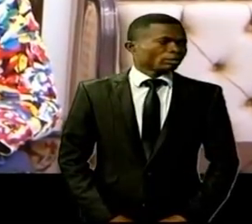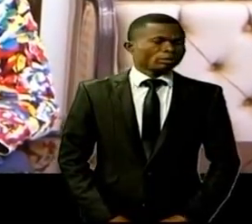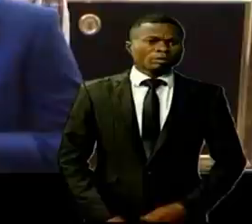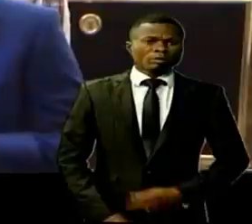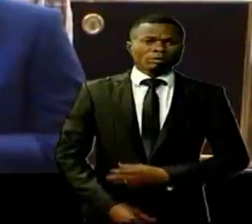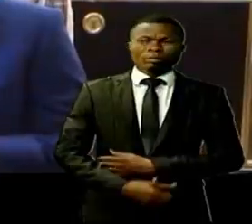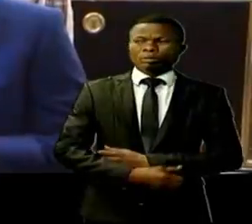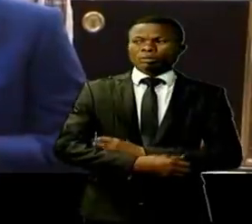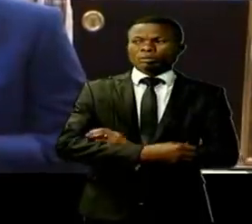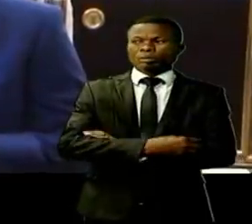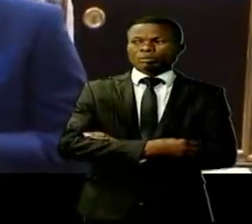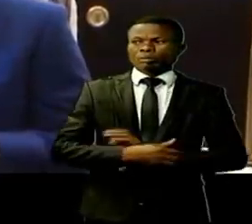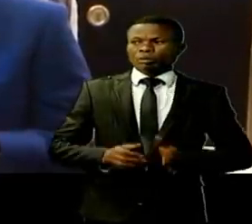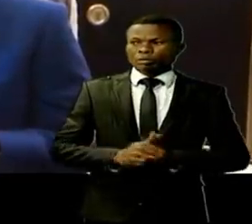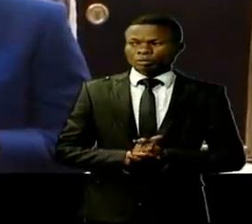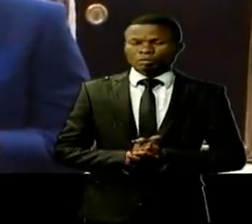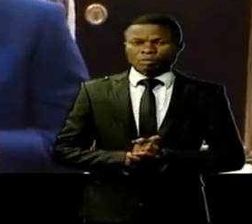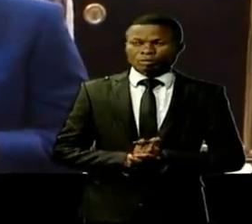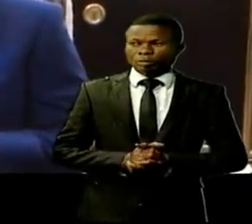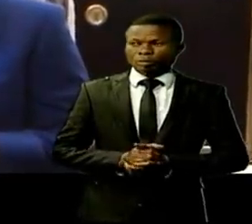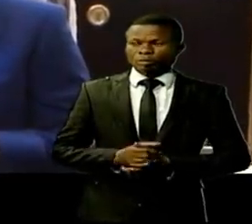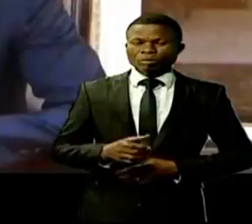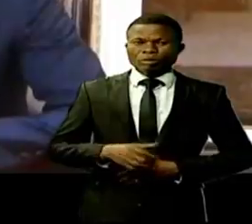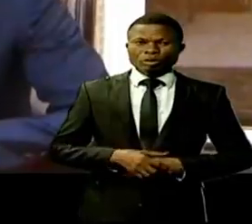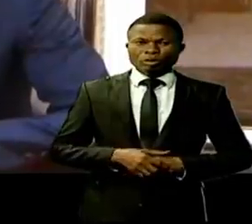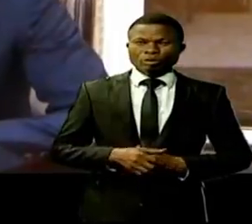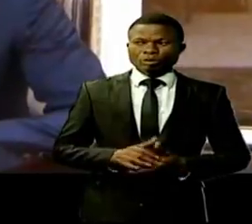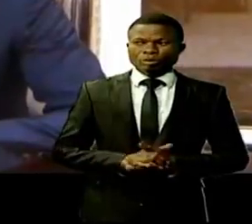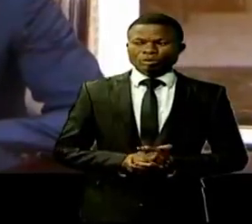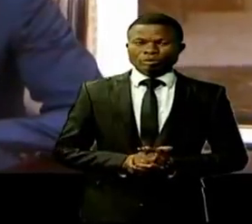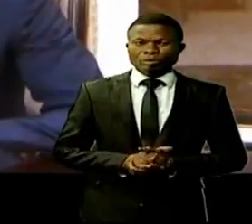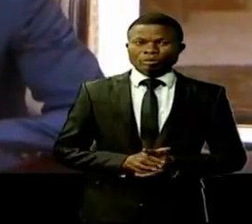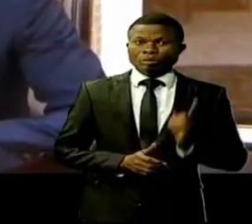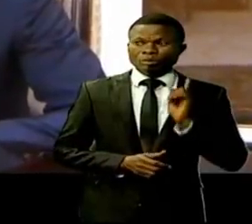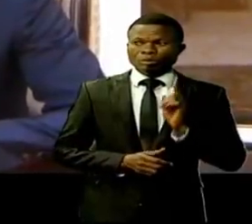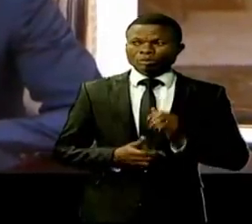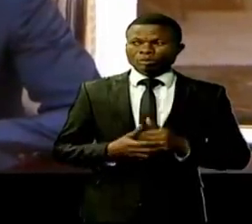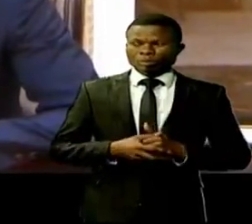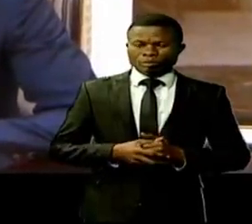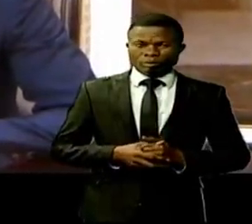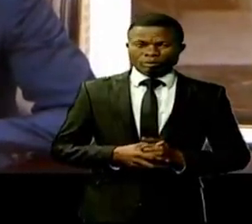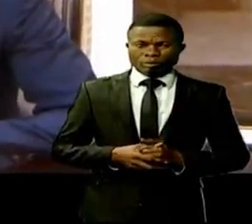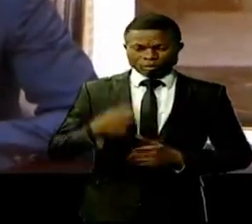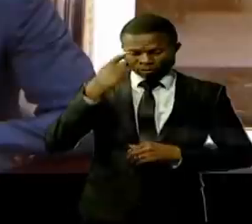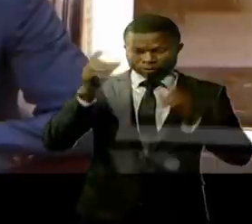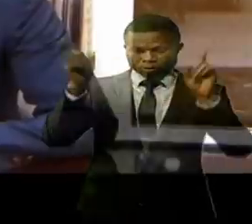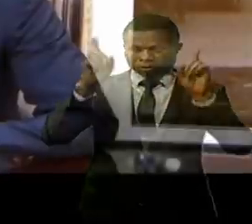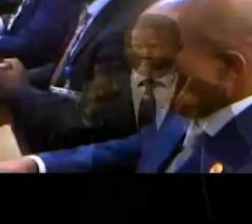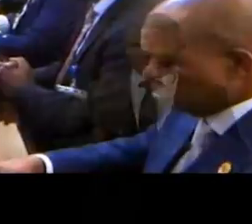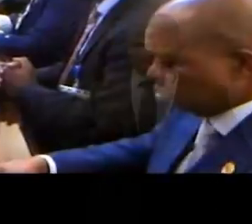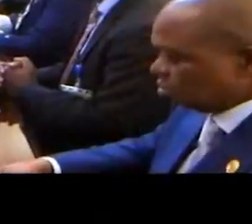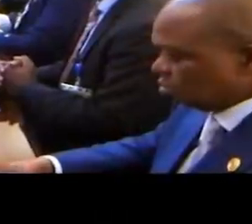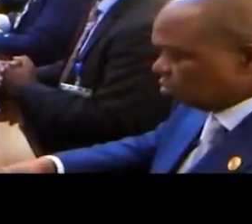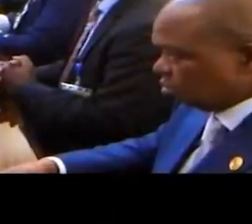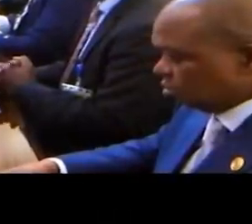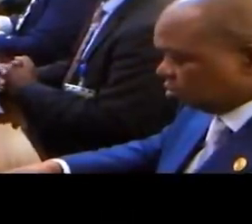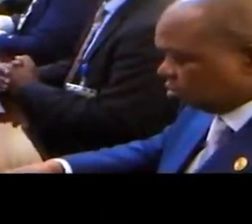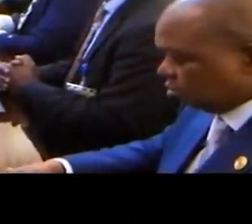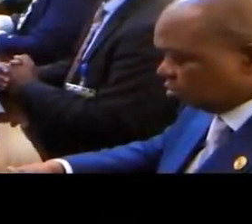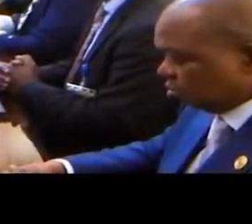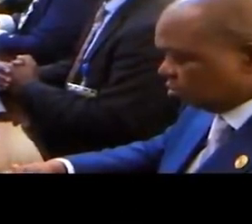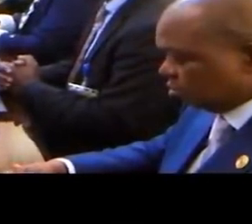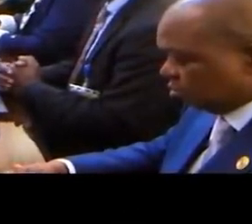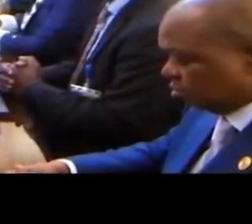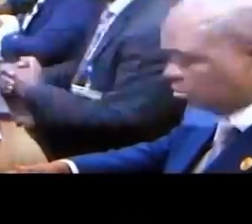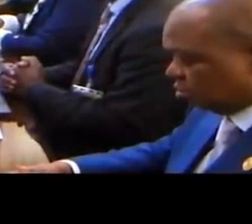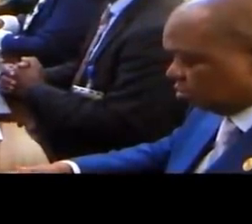mobiliser 25 milliards de dollars américains en 5 ans en faveur de l'Afrique, le continent qui n'a pas occasionné le changement